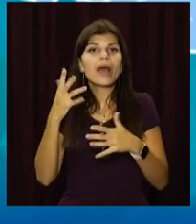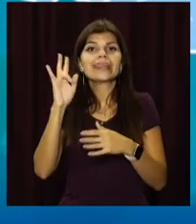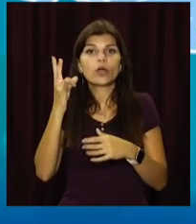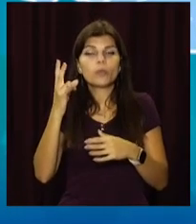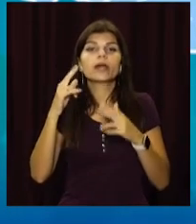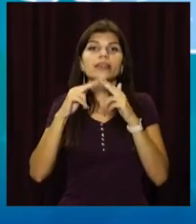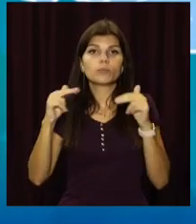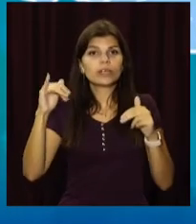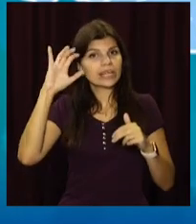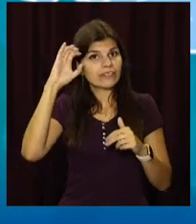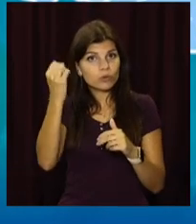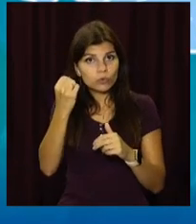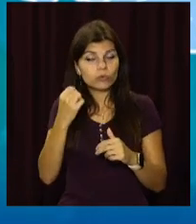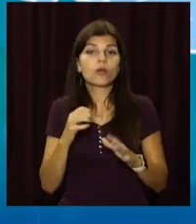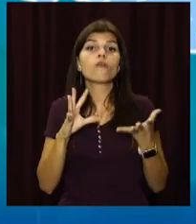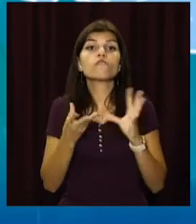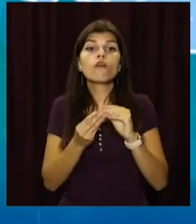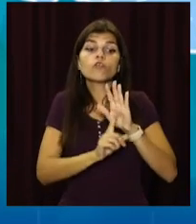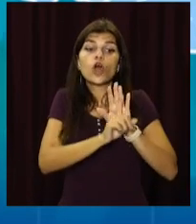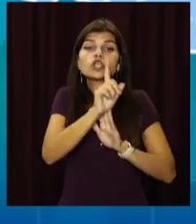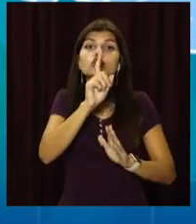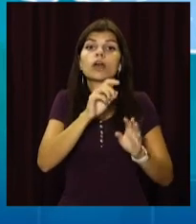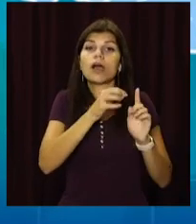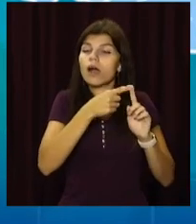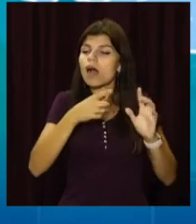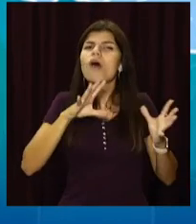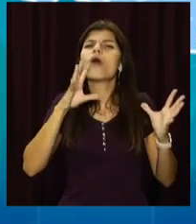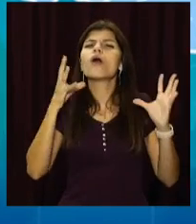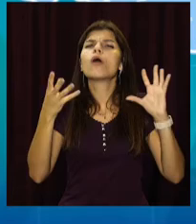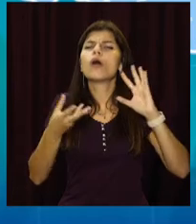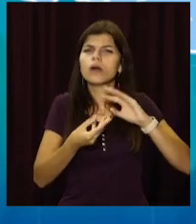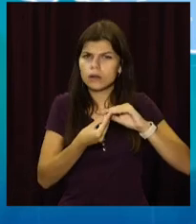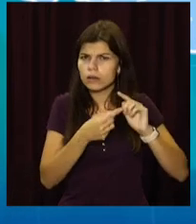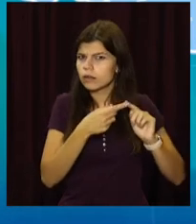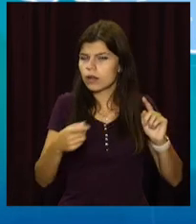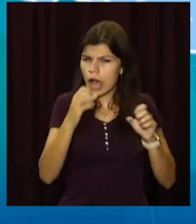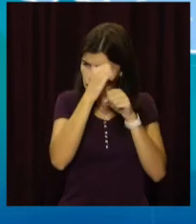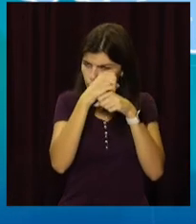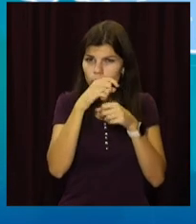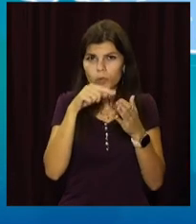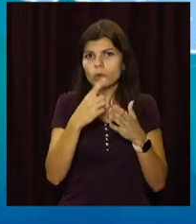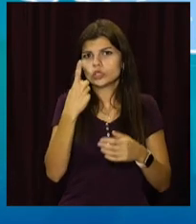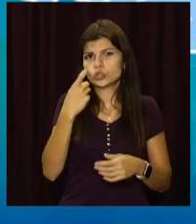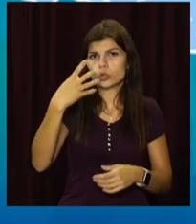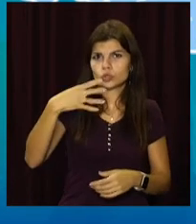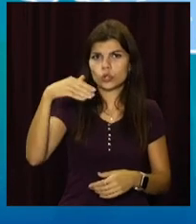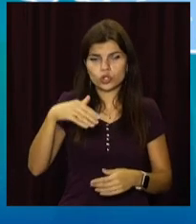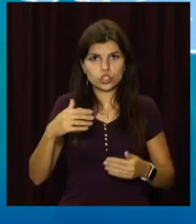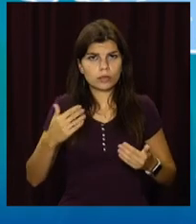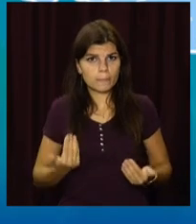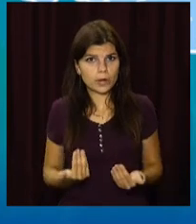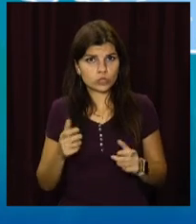Нікополь, Дніпро та Кривий Ріг. Загалом з початку пандемії в регіоні лабораторно підтвердили хворобу в майже 140 тисяч